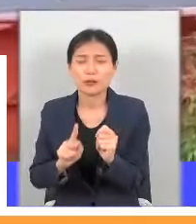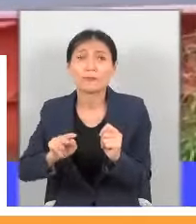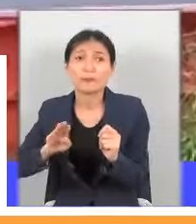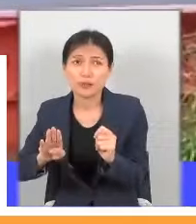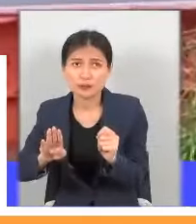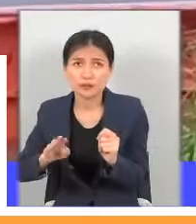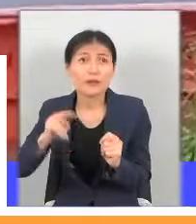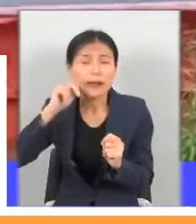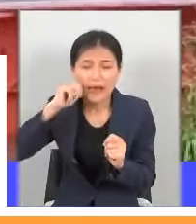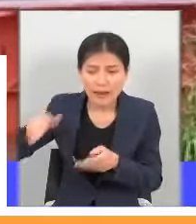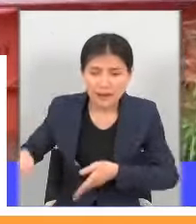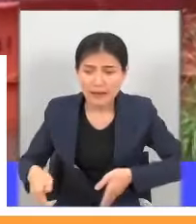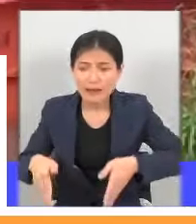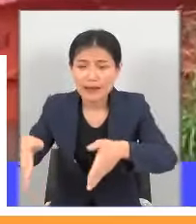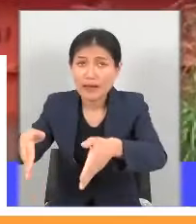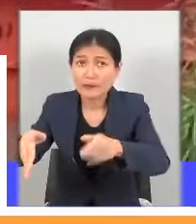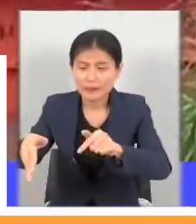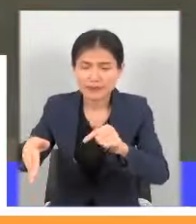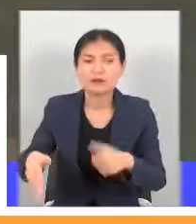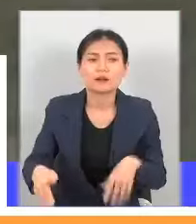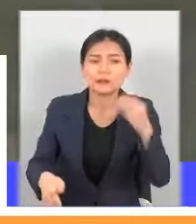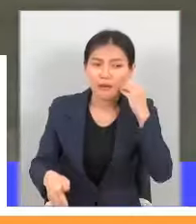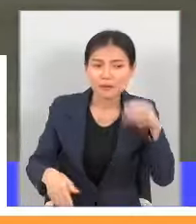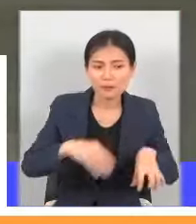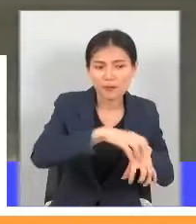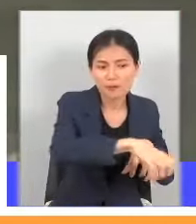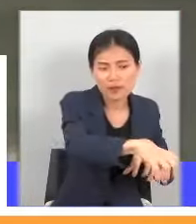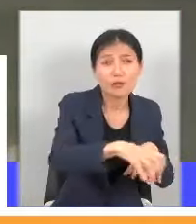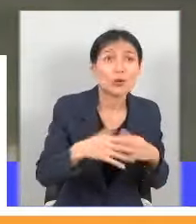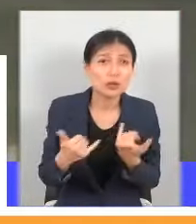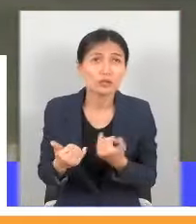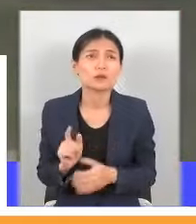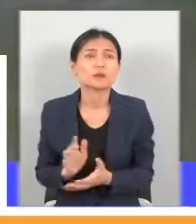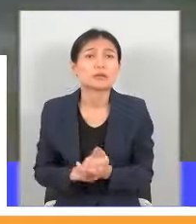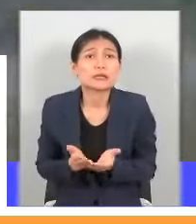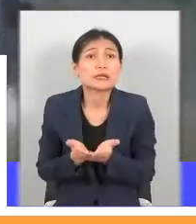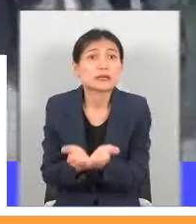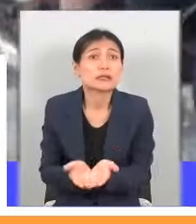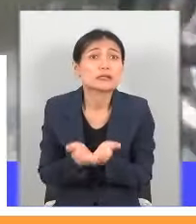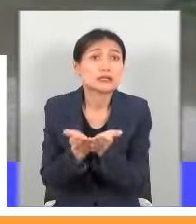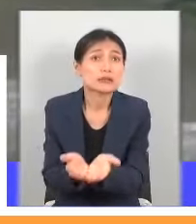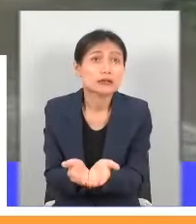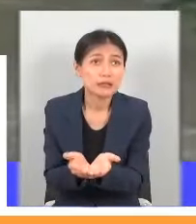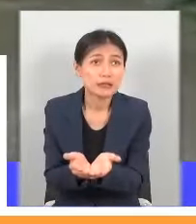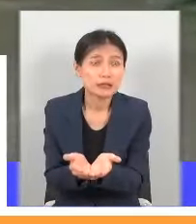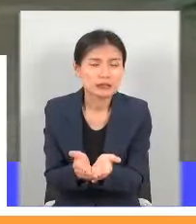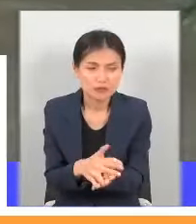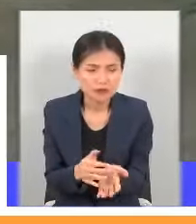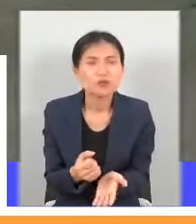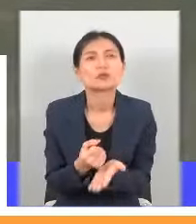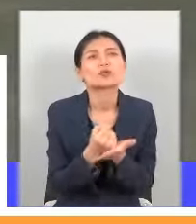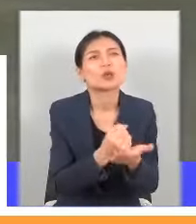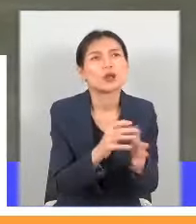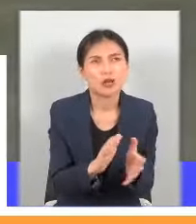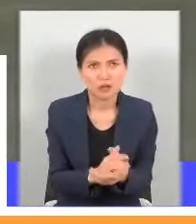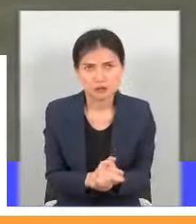ลิ่งค่ะอบต.เขาเอาลงเอาเรือยางนะคุณผู้ชมเห็นไหมคะหน้าจอน่ะเขาเอาเรือยางไปช่วยเหลือชาวบ้านแล้วนะคะคือบางพื้น